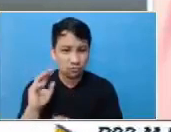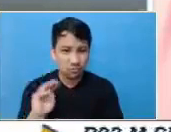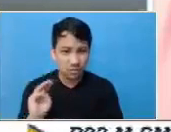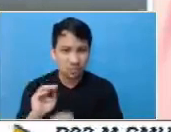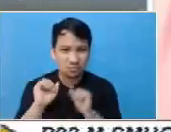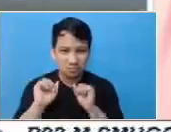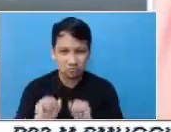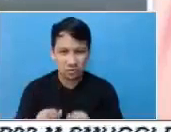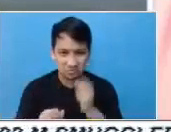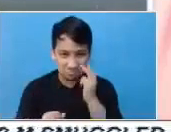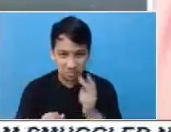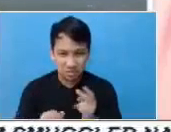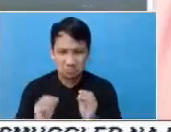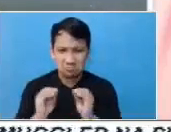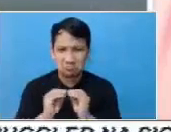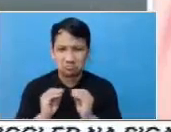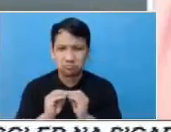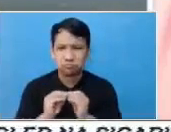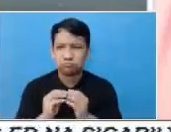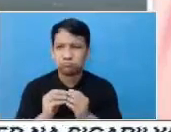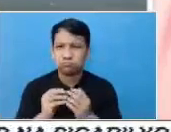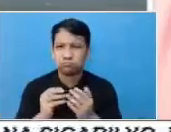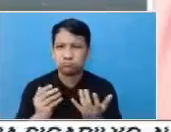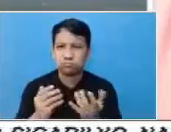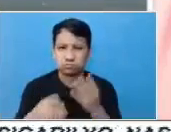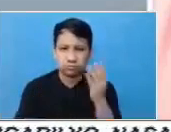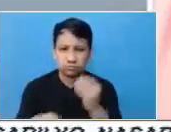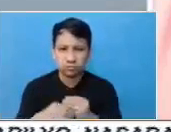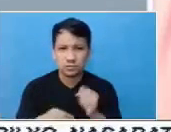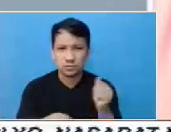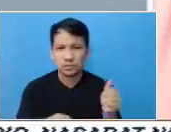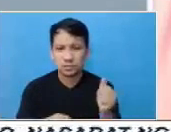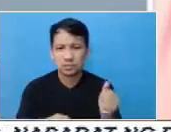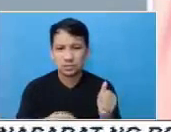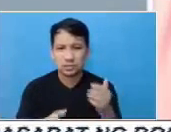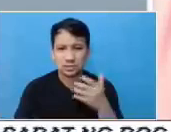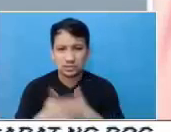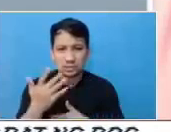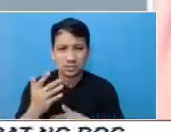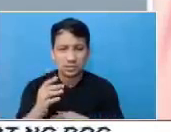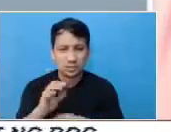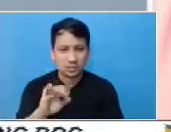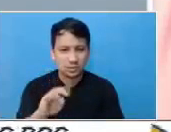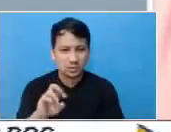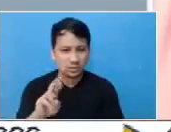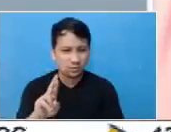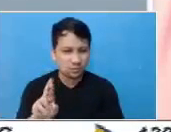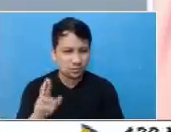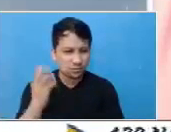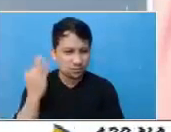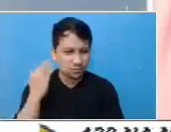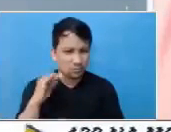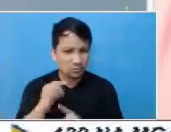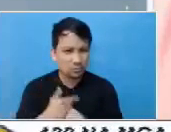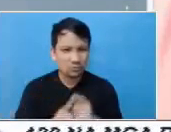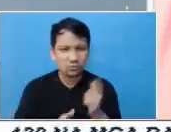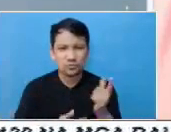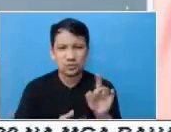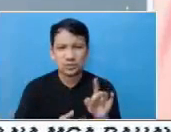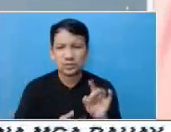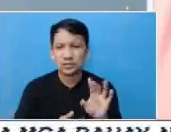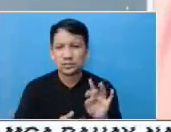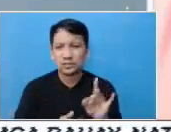nasa paligid ay magkaroon ng tamang kahandaan kasama ang local government na maplano ng mabuti kung sakaling mag-escalate yung